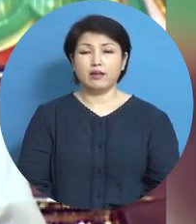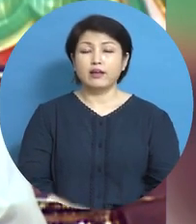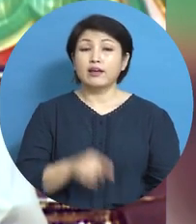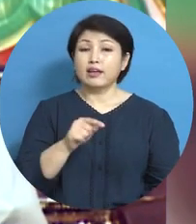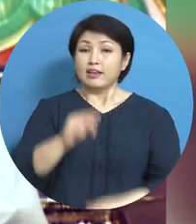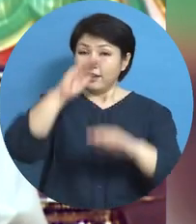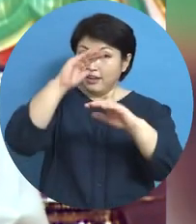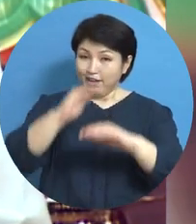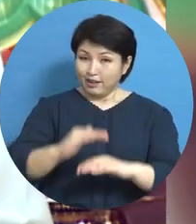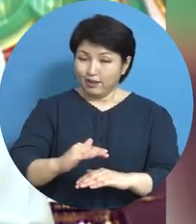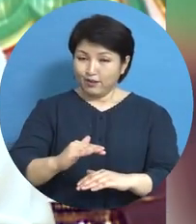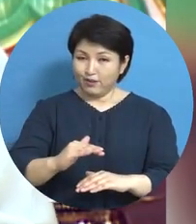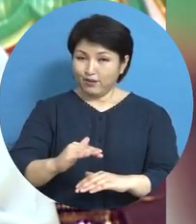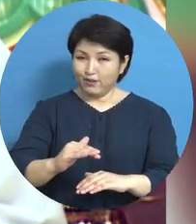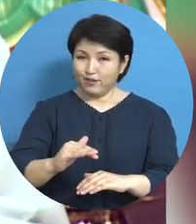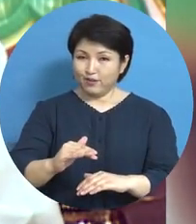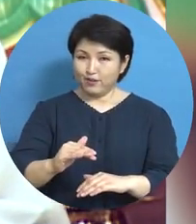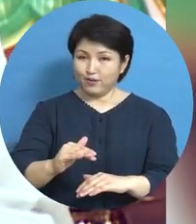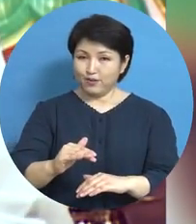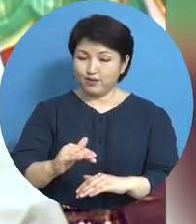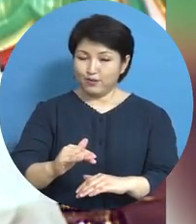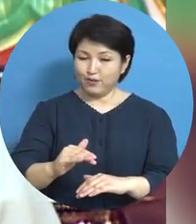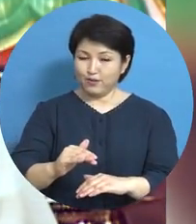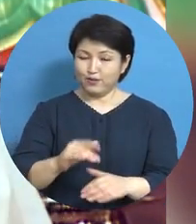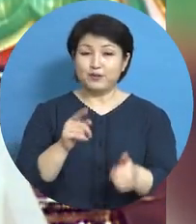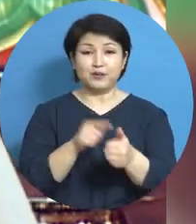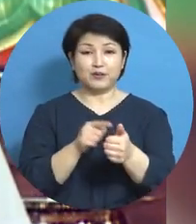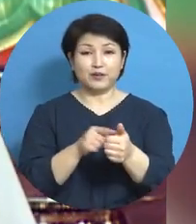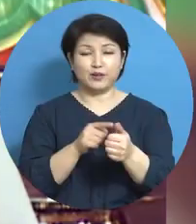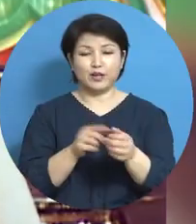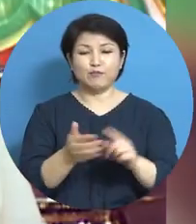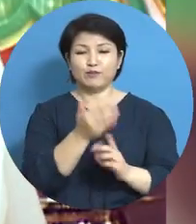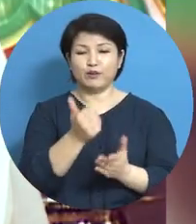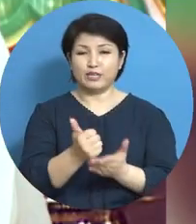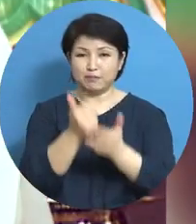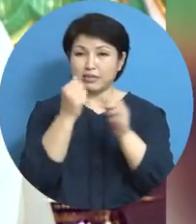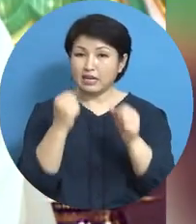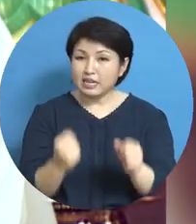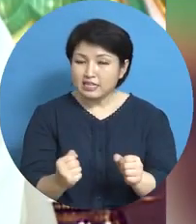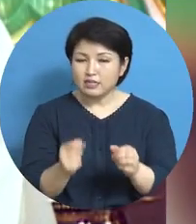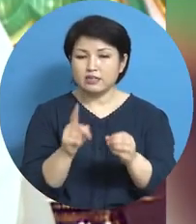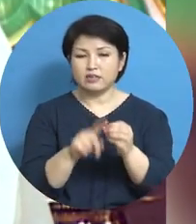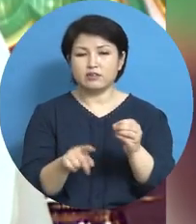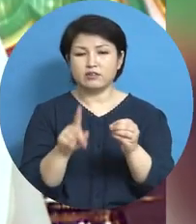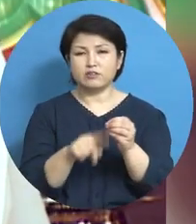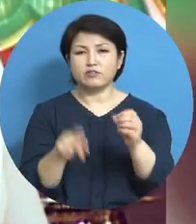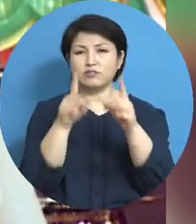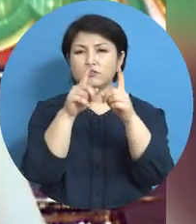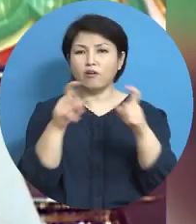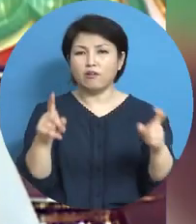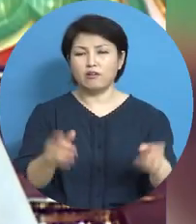이렇게 해서 부처님이 오실 이 정사를 마련한 거예요.